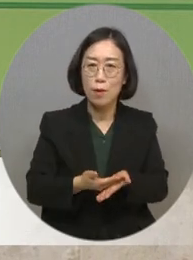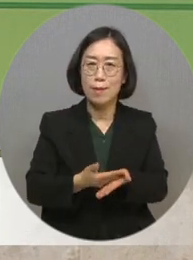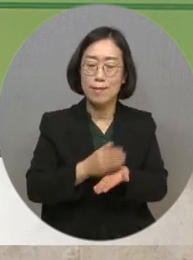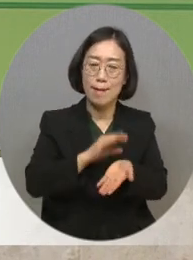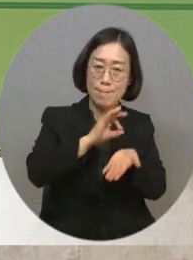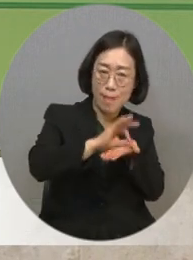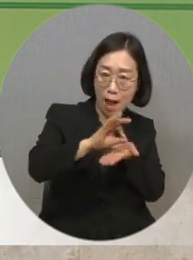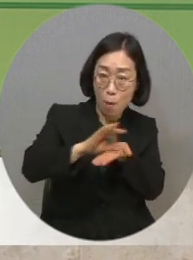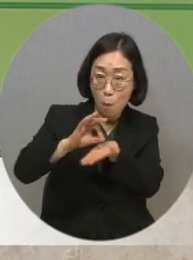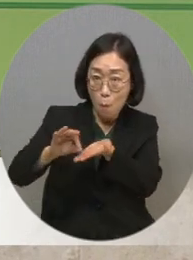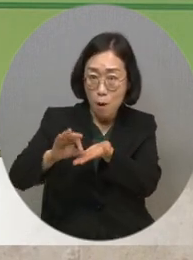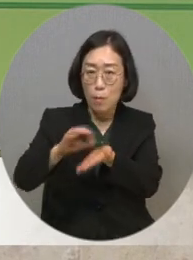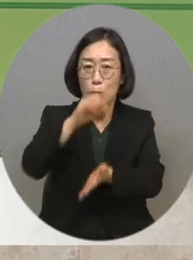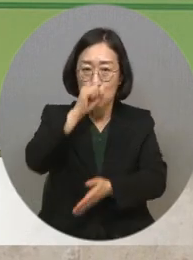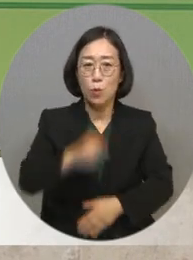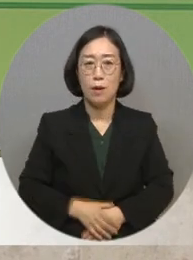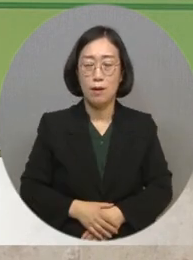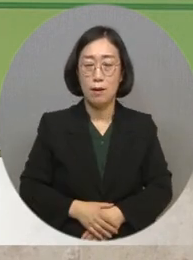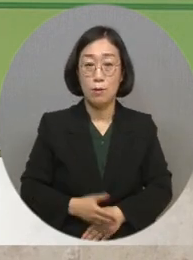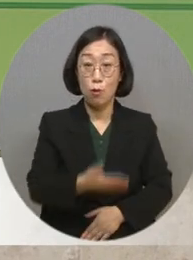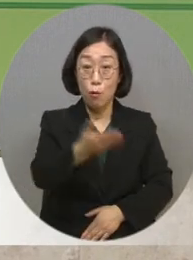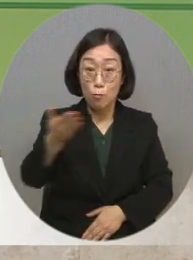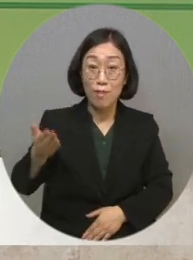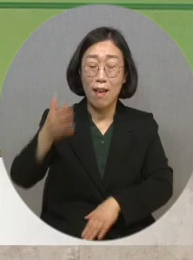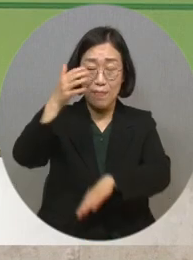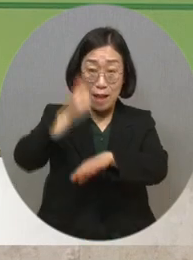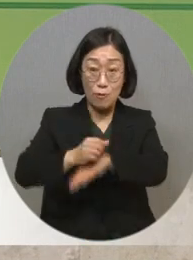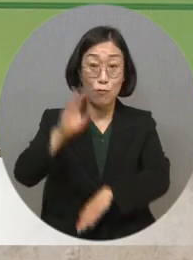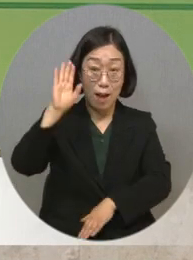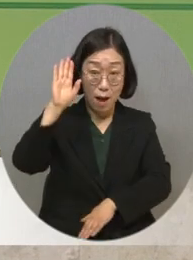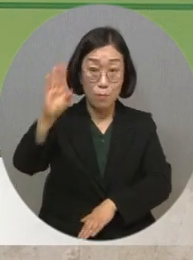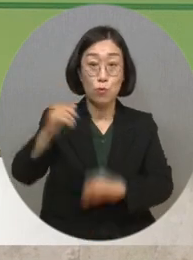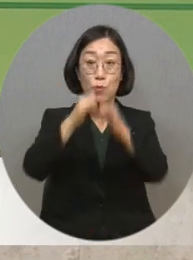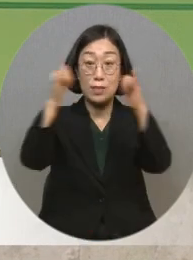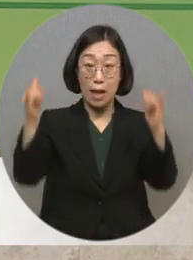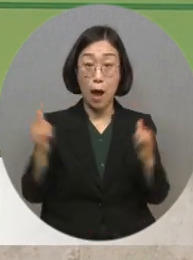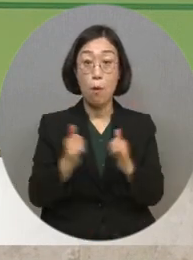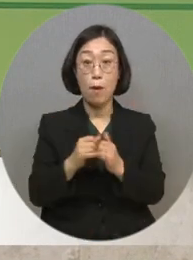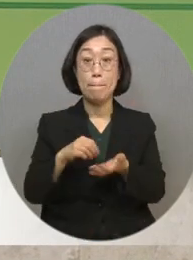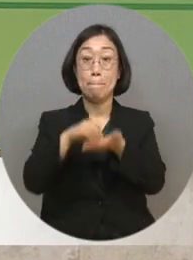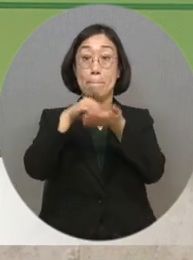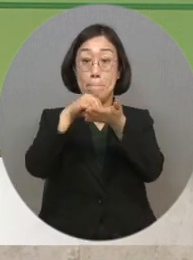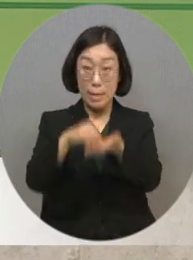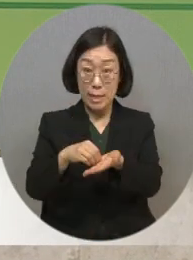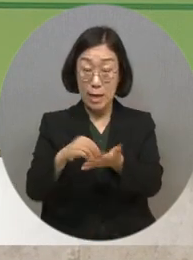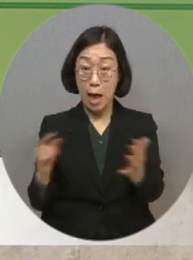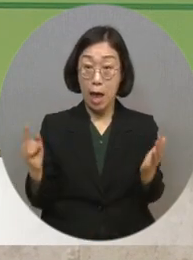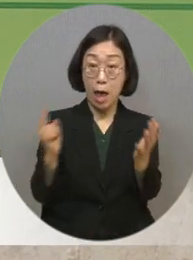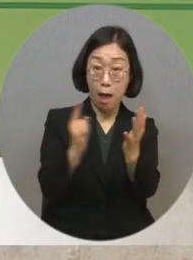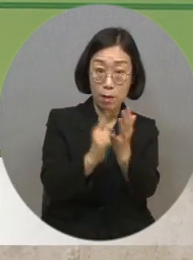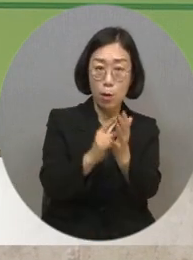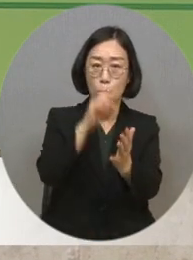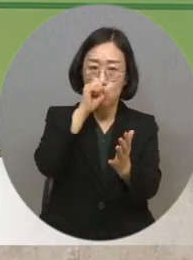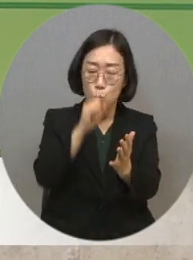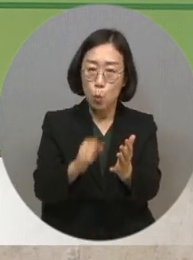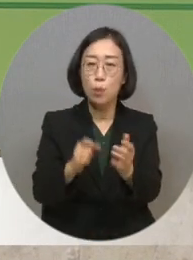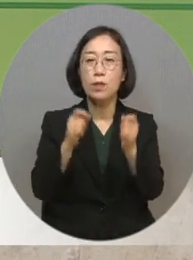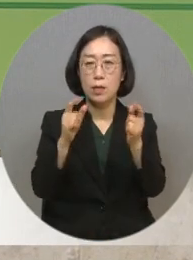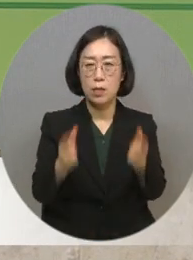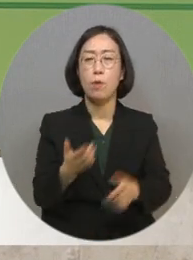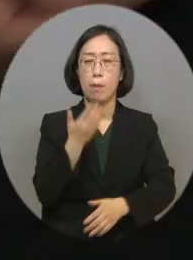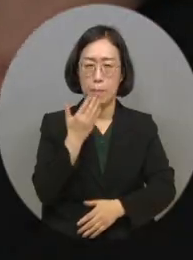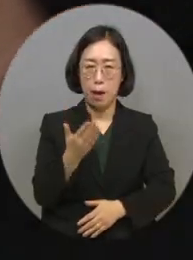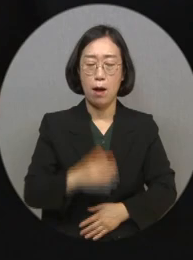활용을 하셨으면 좋겠고 이것은 분명 나중에 사회 나가셨을 때 좋은 기회로 또 작용할 수 있다고 저는